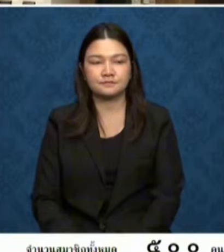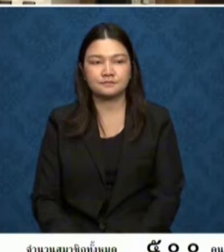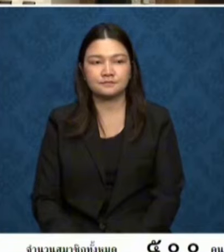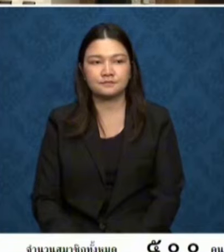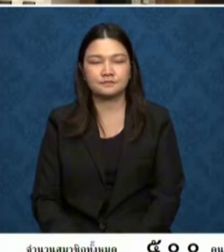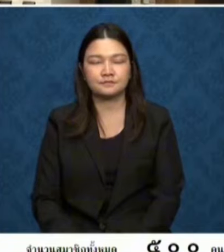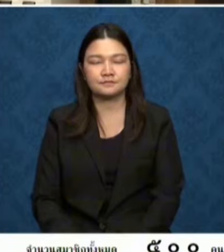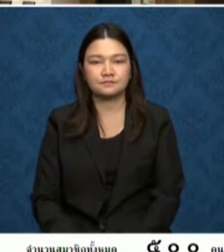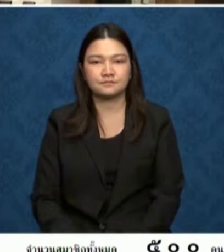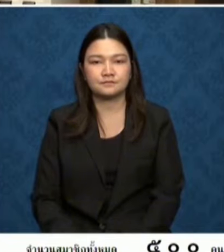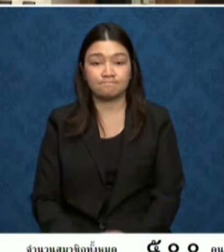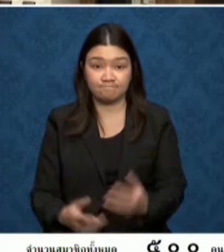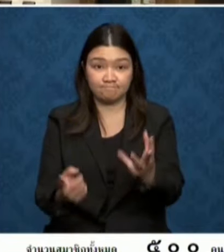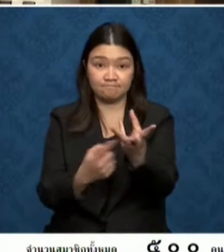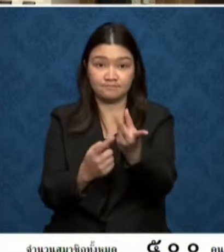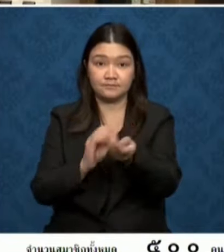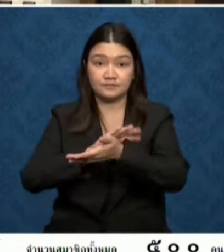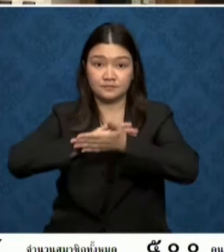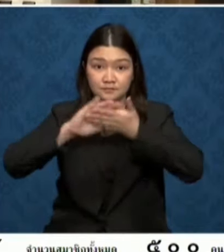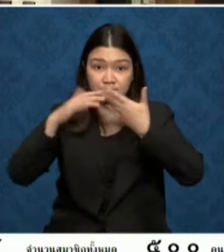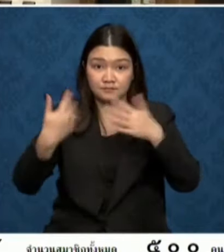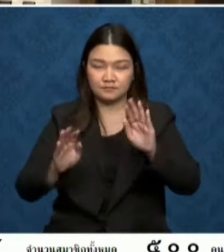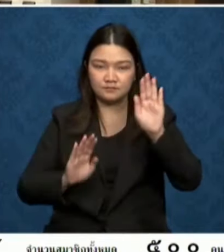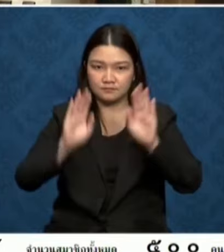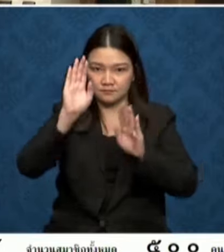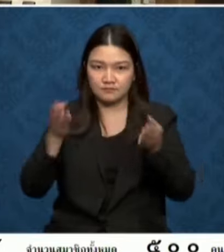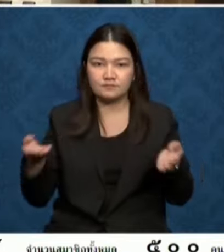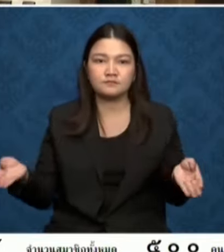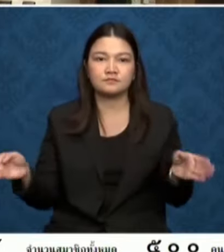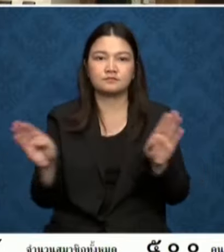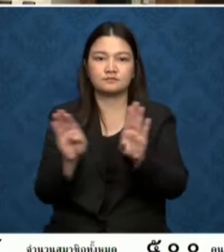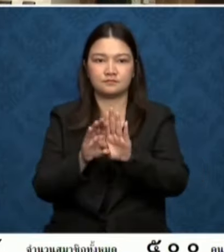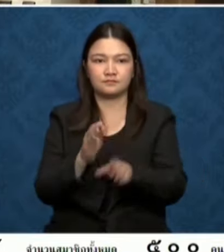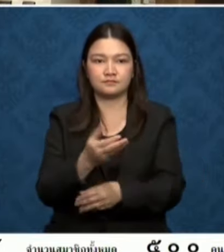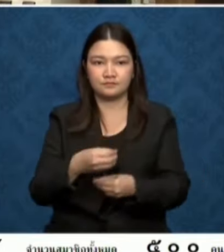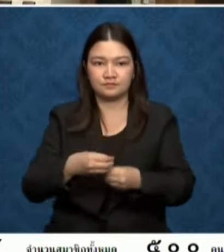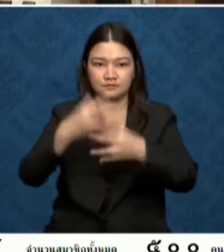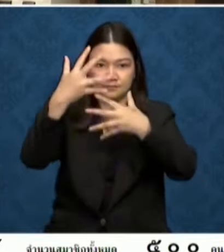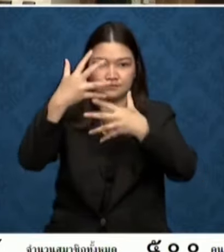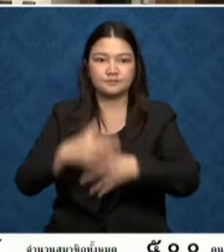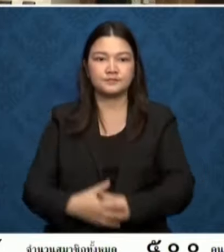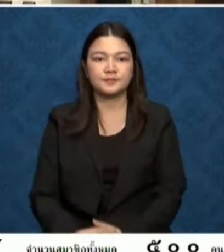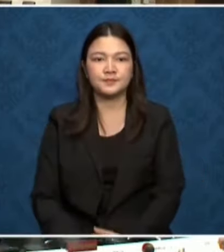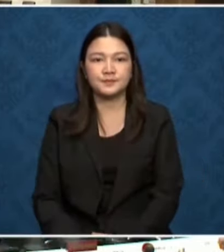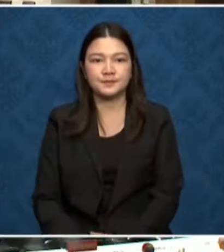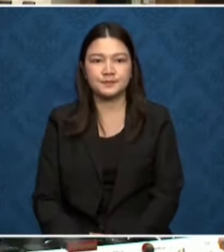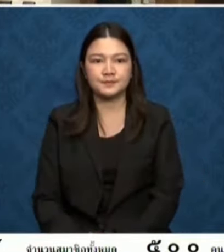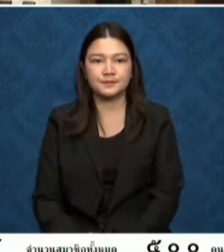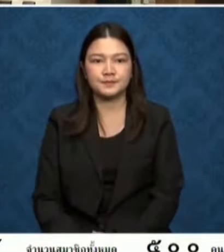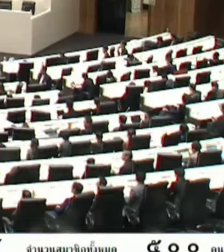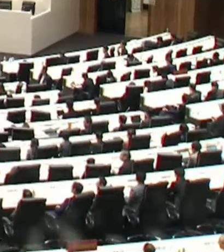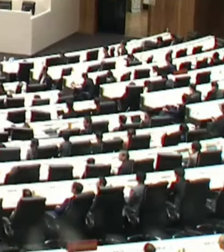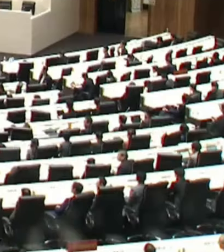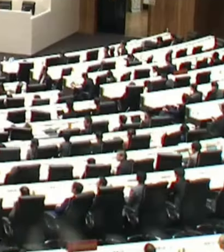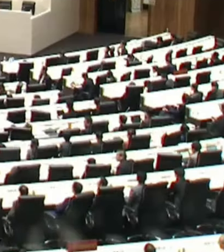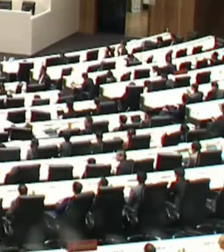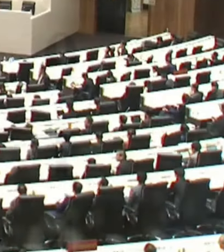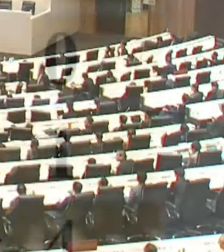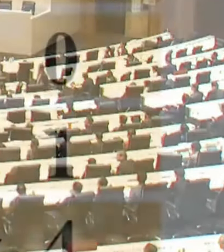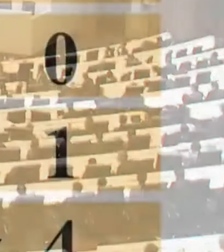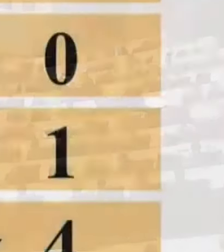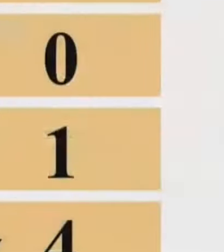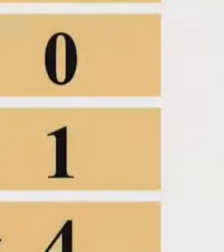ครับครบถ้วนแล้วนะครับขอปิดการลงคะแนนครับเจ้าหน้าที่แสดงผลครับจำนวนผู้ลงมติ439บวก